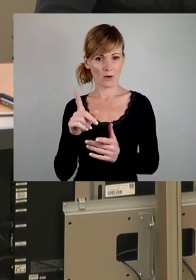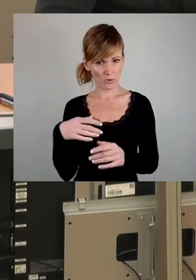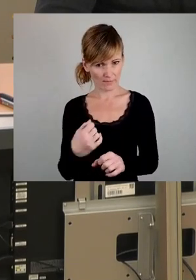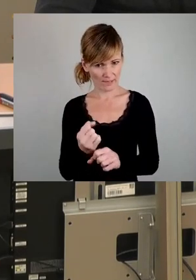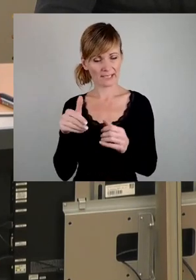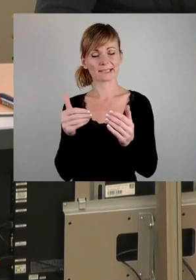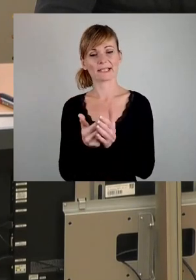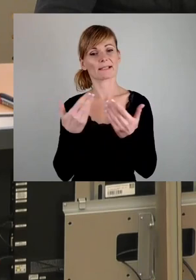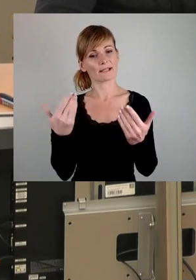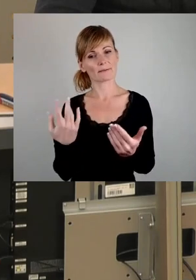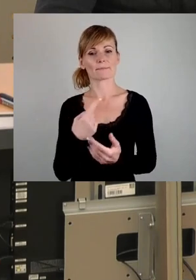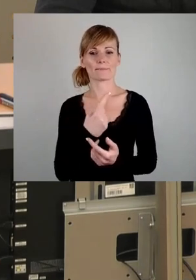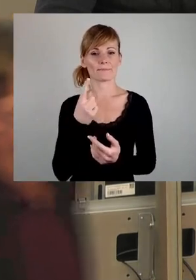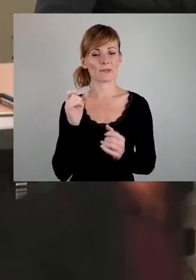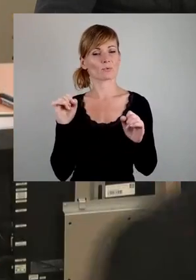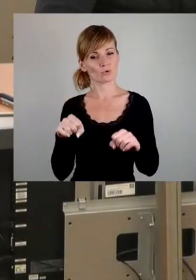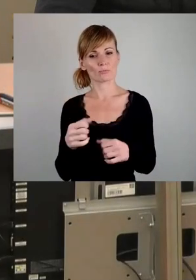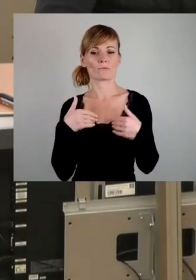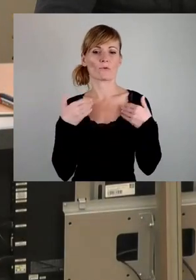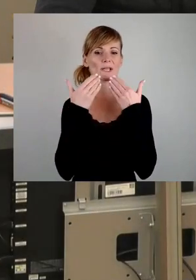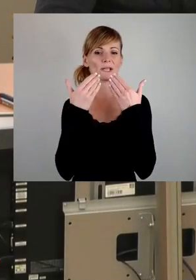über Ihre Zustimmung freuen. Danke.